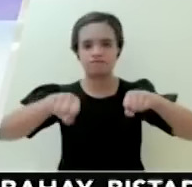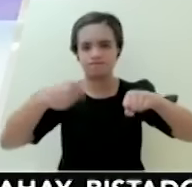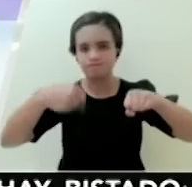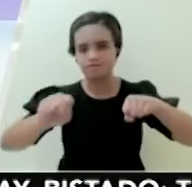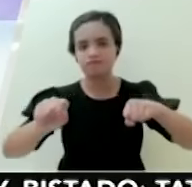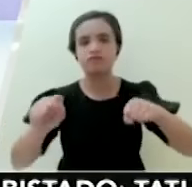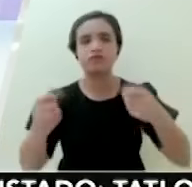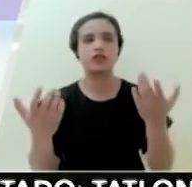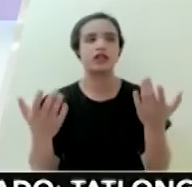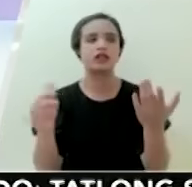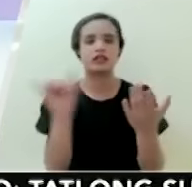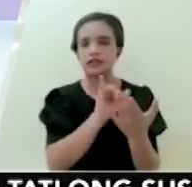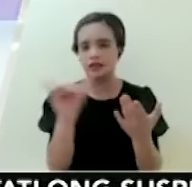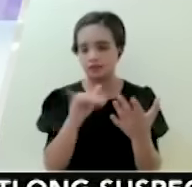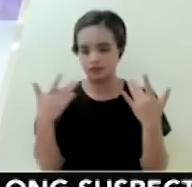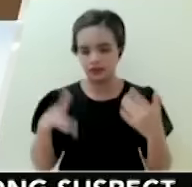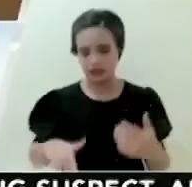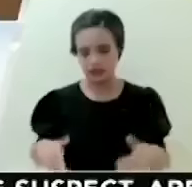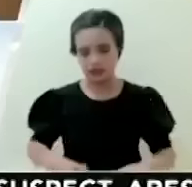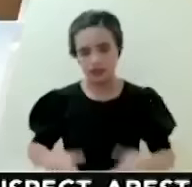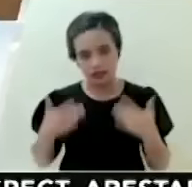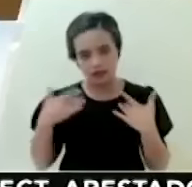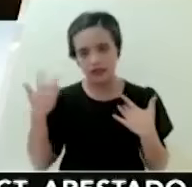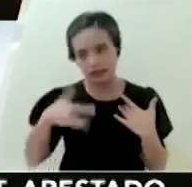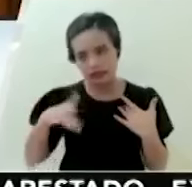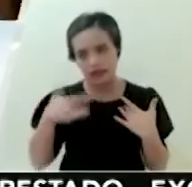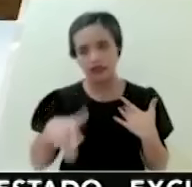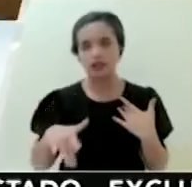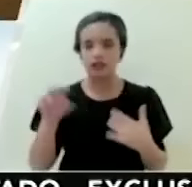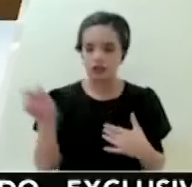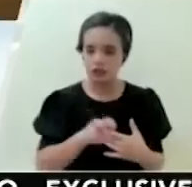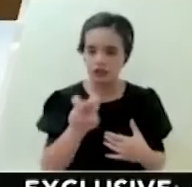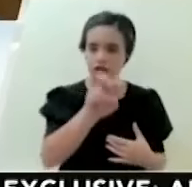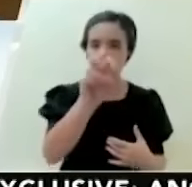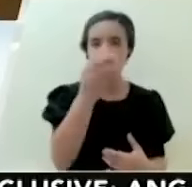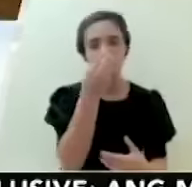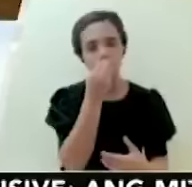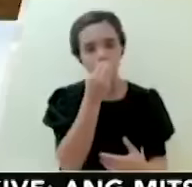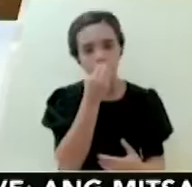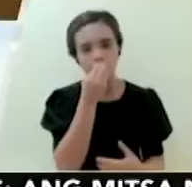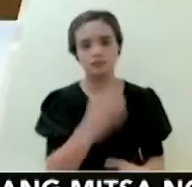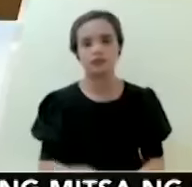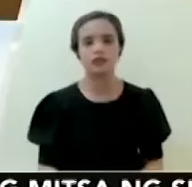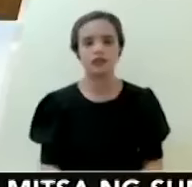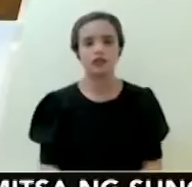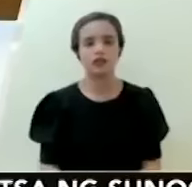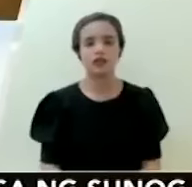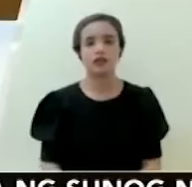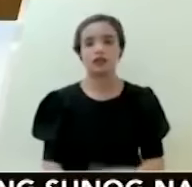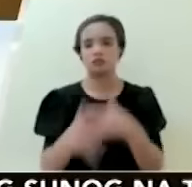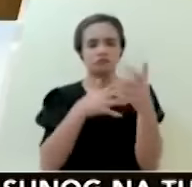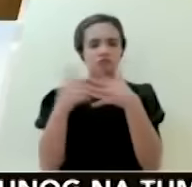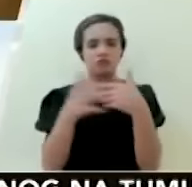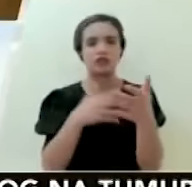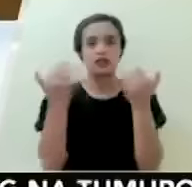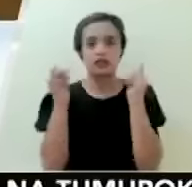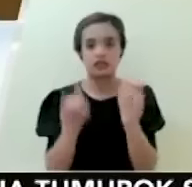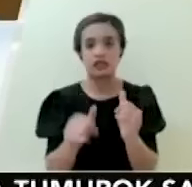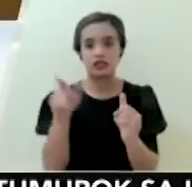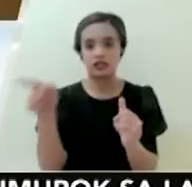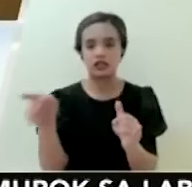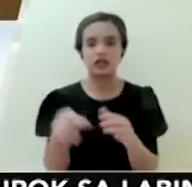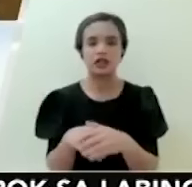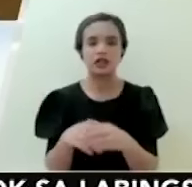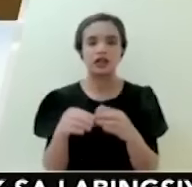lifestyle, travel, food. Sa kabila nito, di niya rin daw nakakalimutang magbigay ng time para